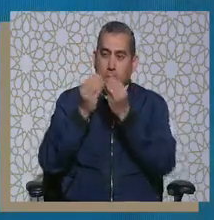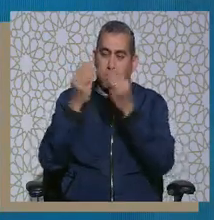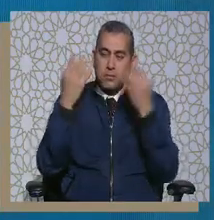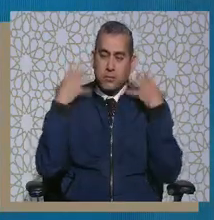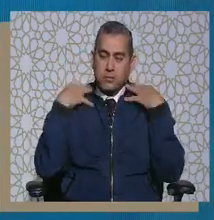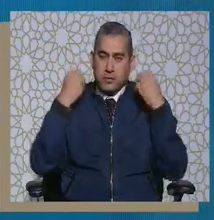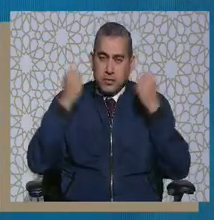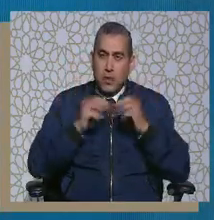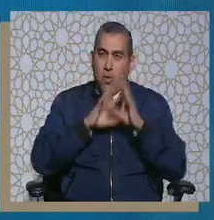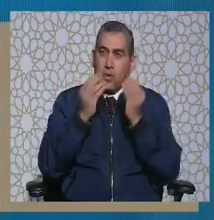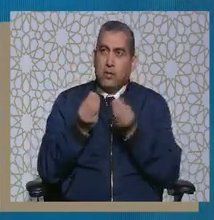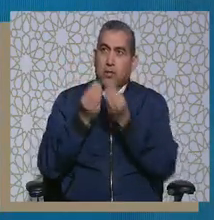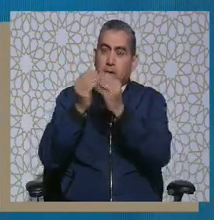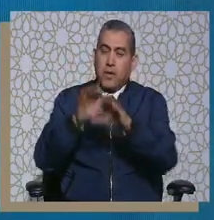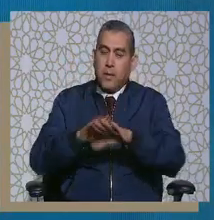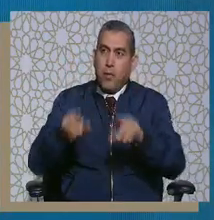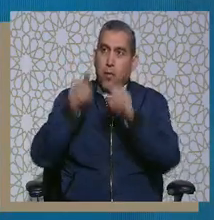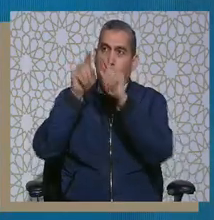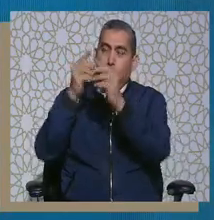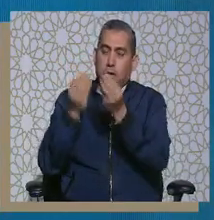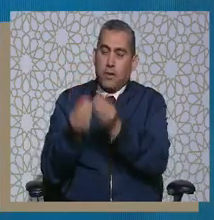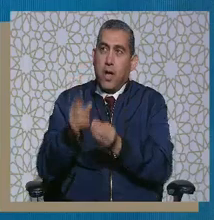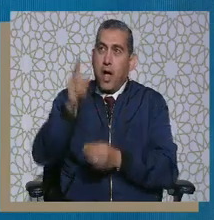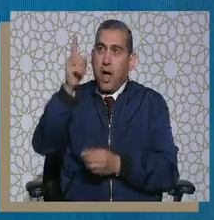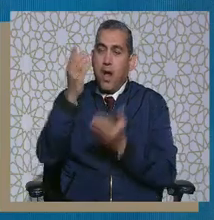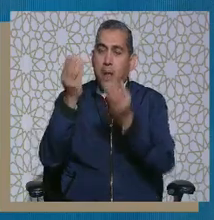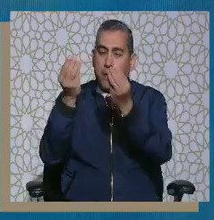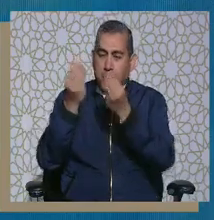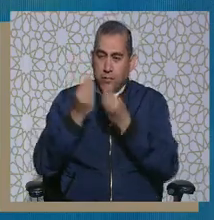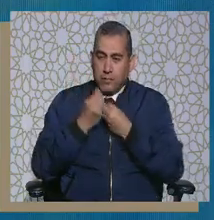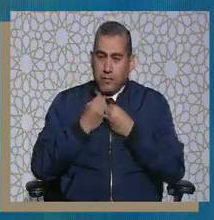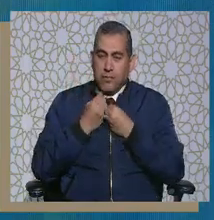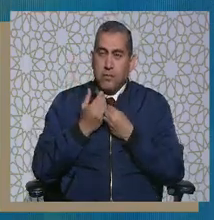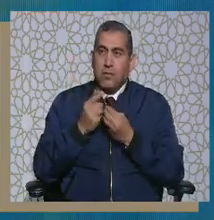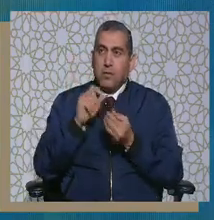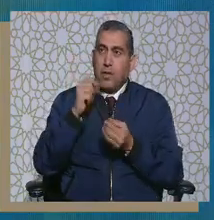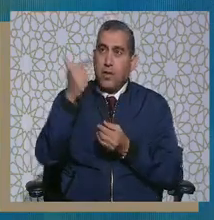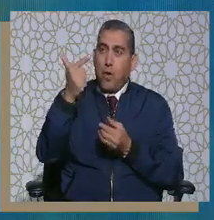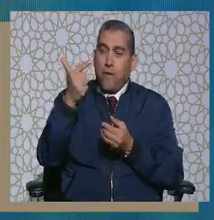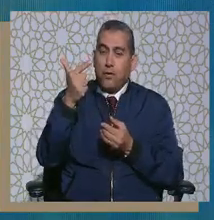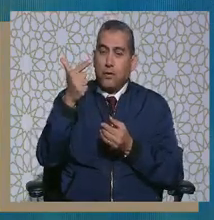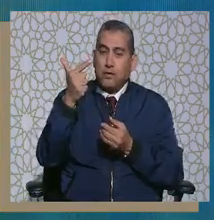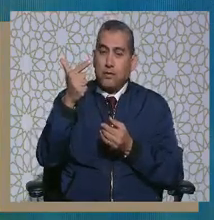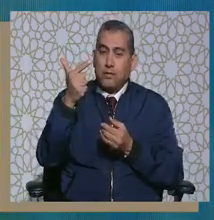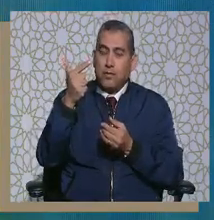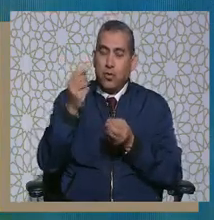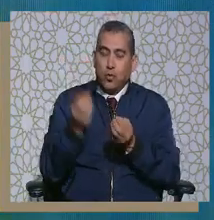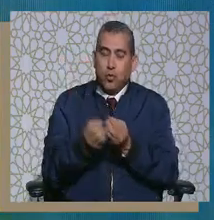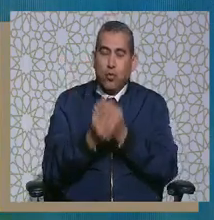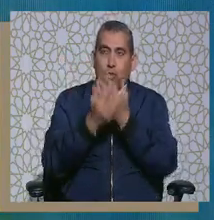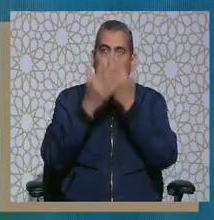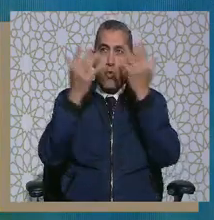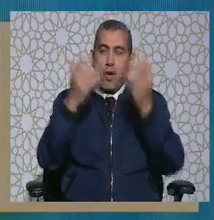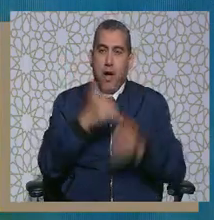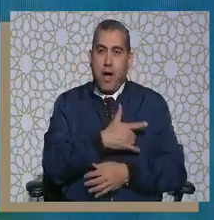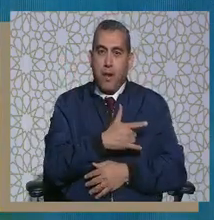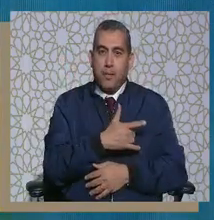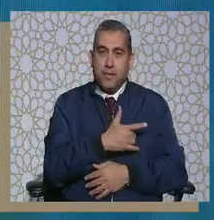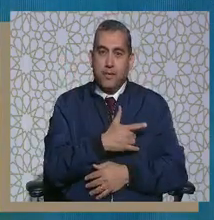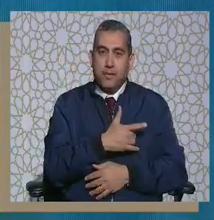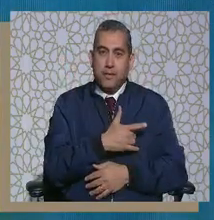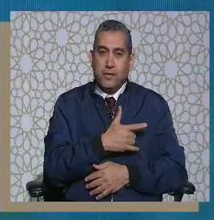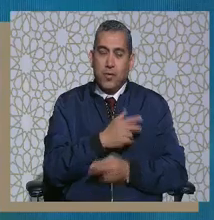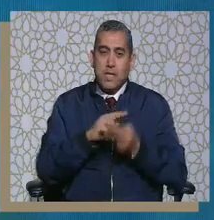على اعتابك فلهم ارزقني بهذا التفويض نورا في قلبي